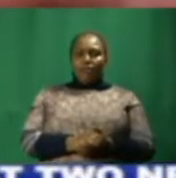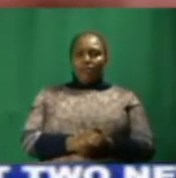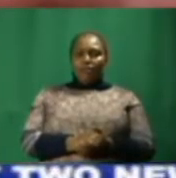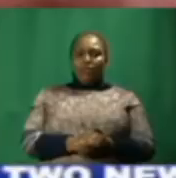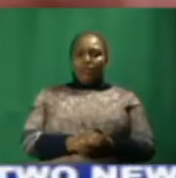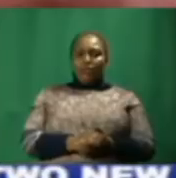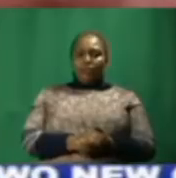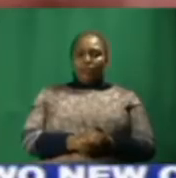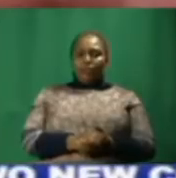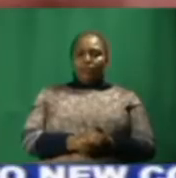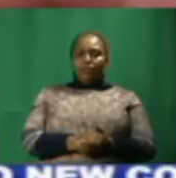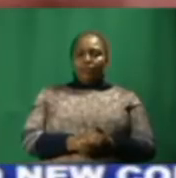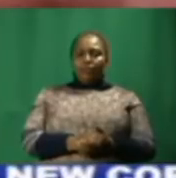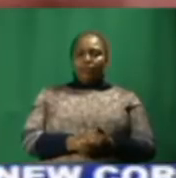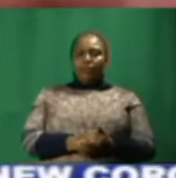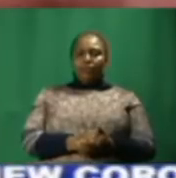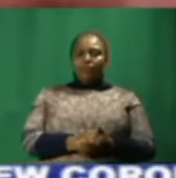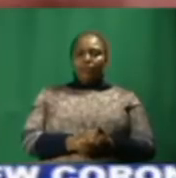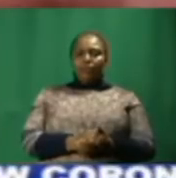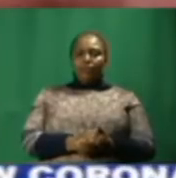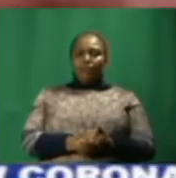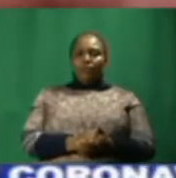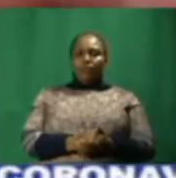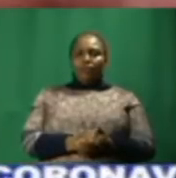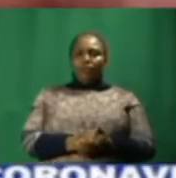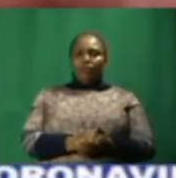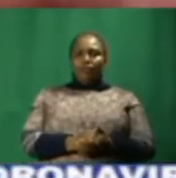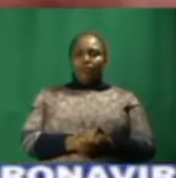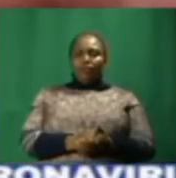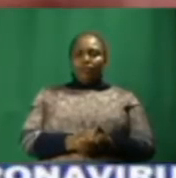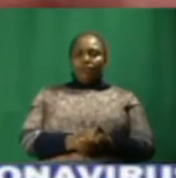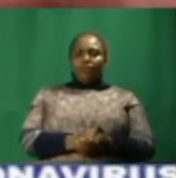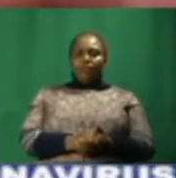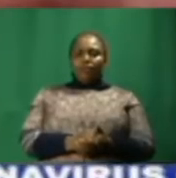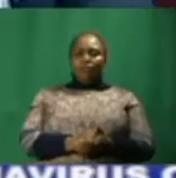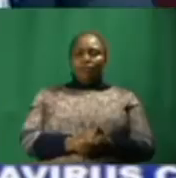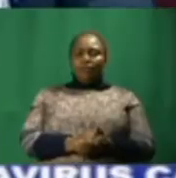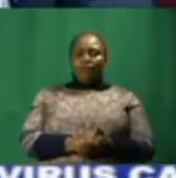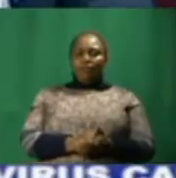titfombe titfolakale ka-DW France 24 na-VOA.